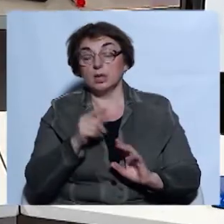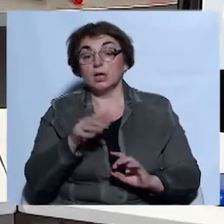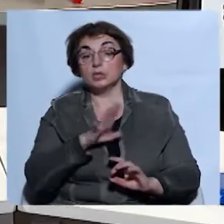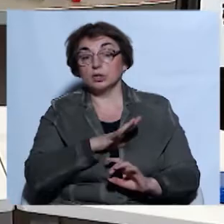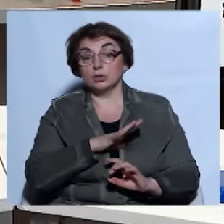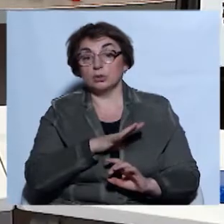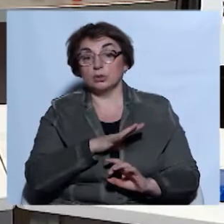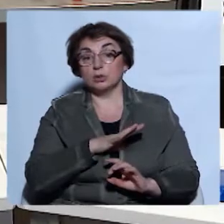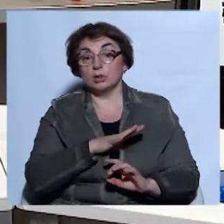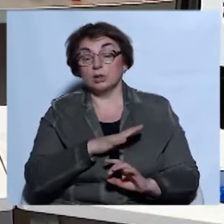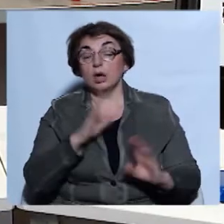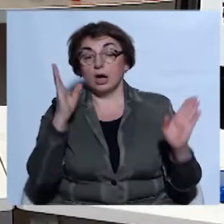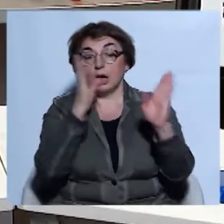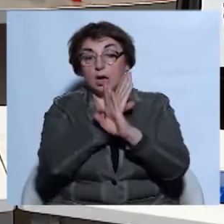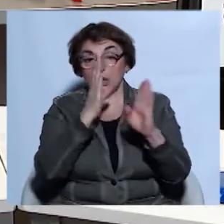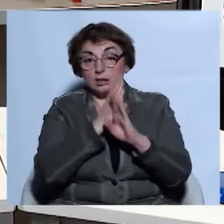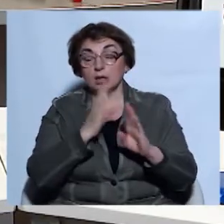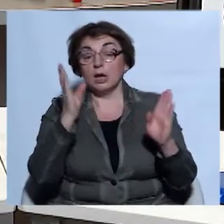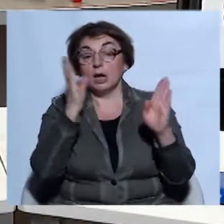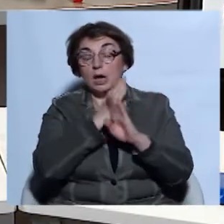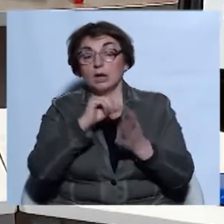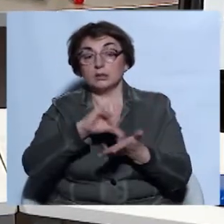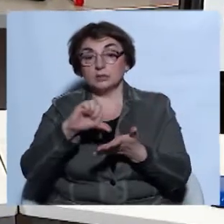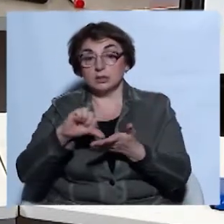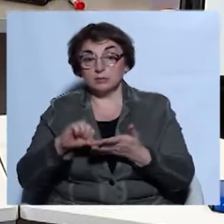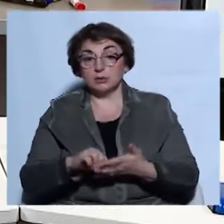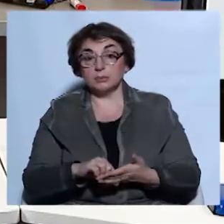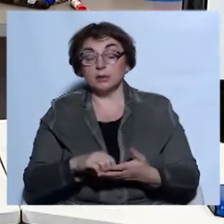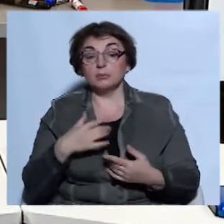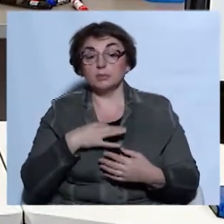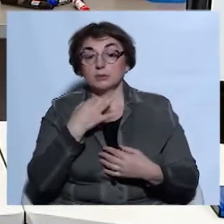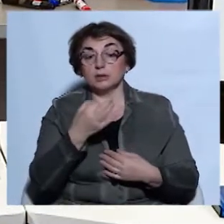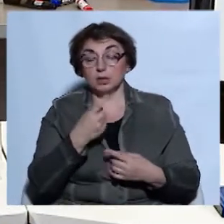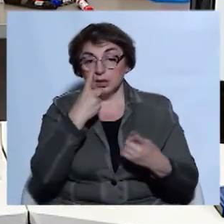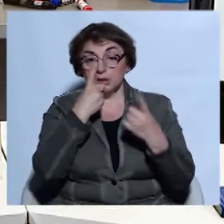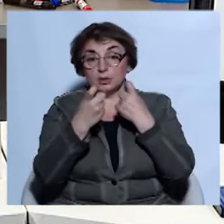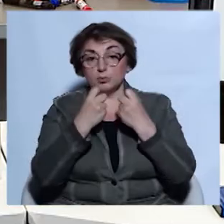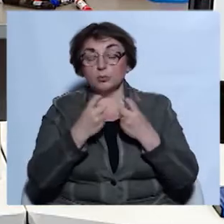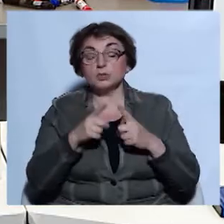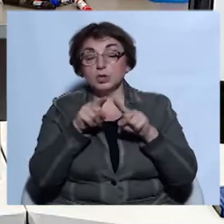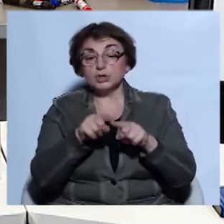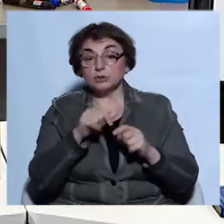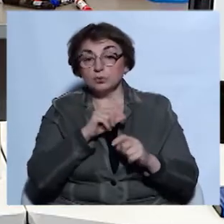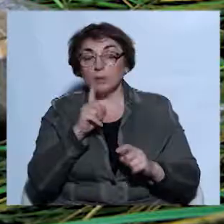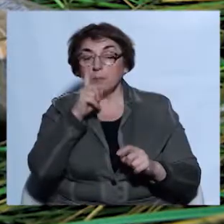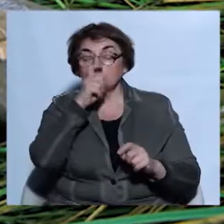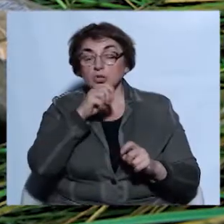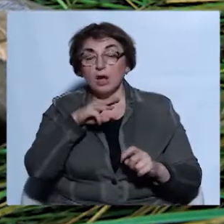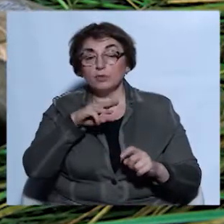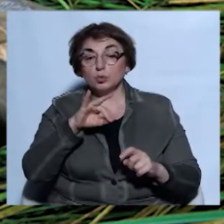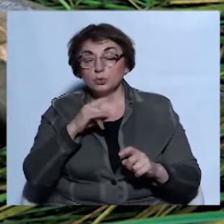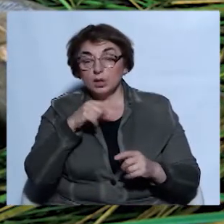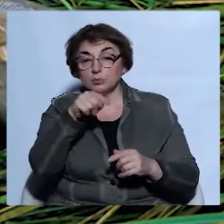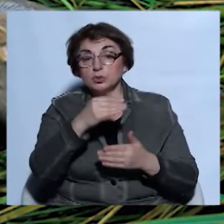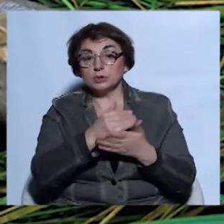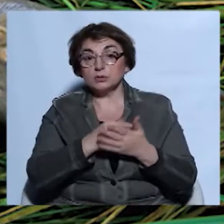ეს იყო ჰაერი, ჰაერის კომპონენტები. მე მინდა რომ ინფორმაცია მოიძიო ასევე მჟავაწვიმების